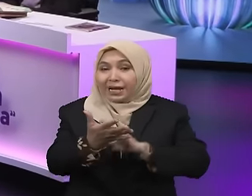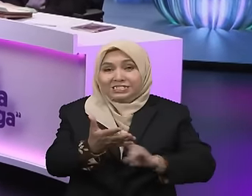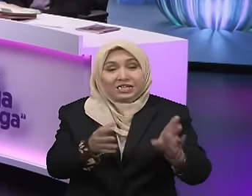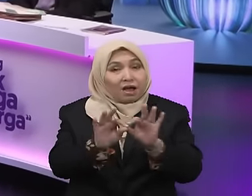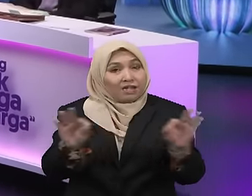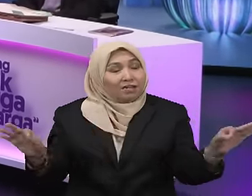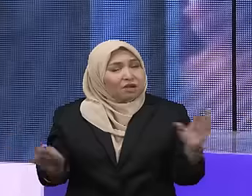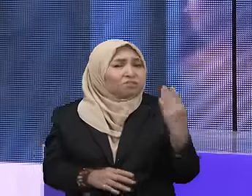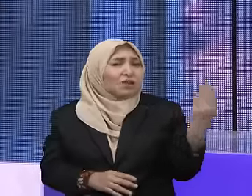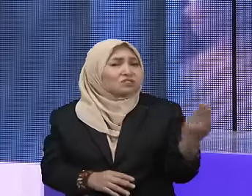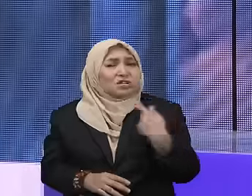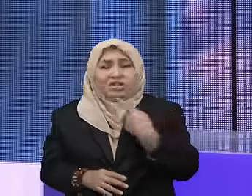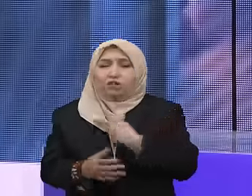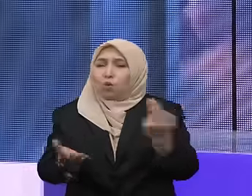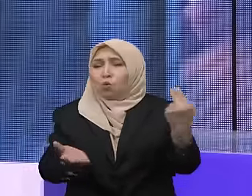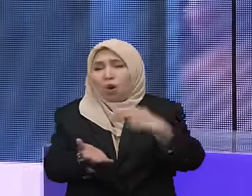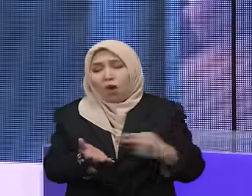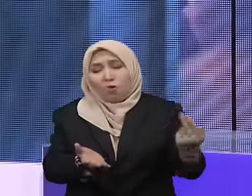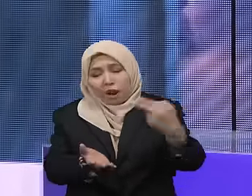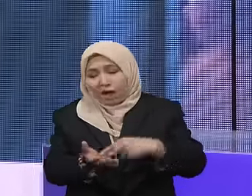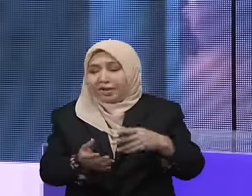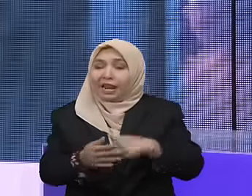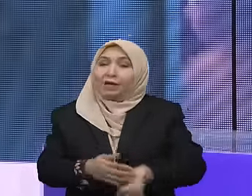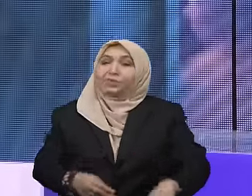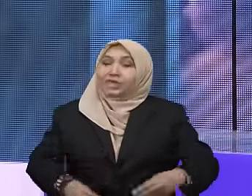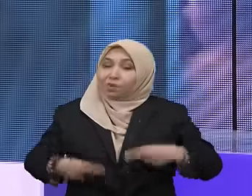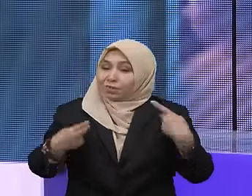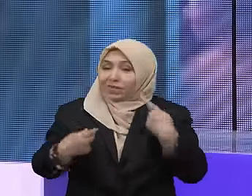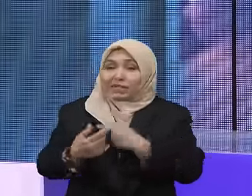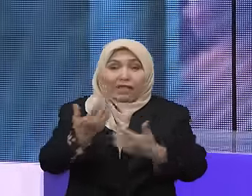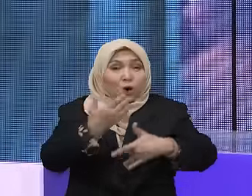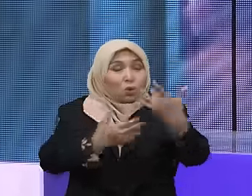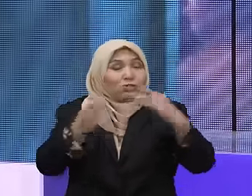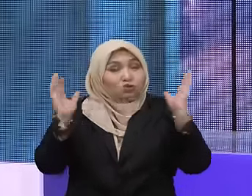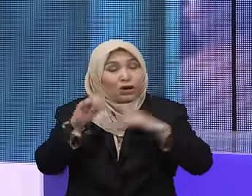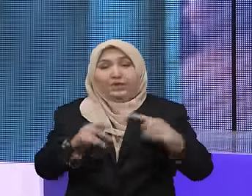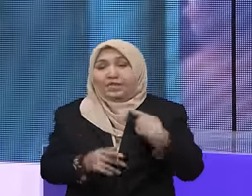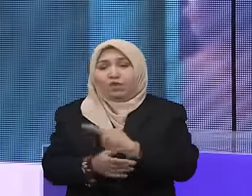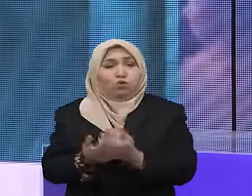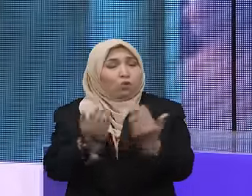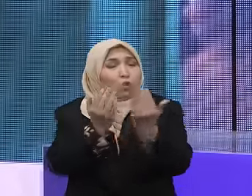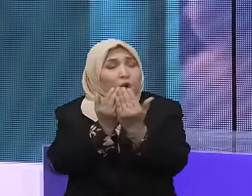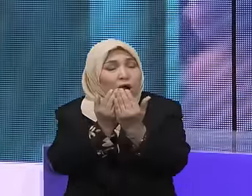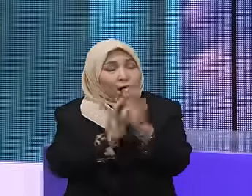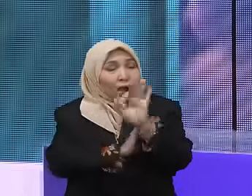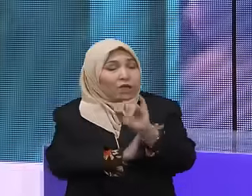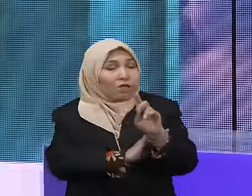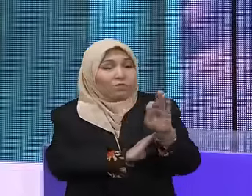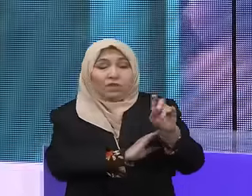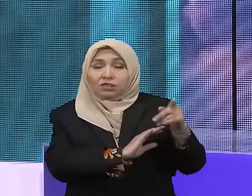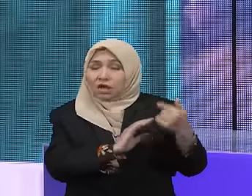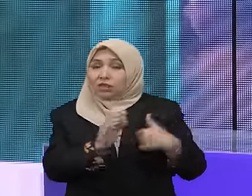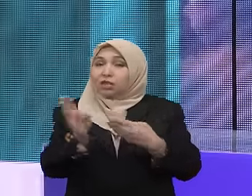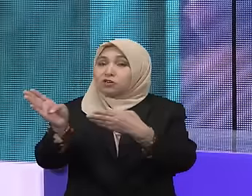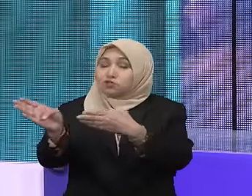Ayat yang biasa kita ulang-ulang dalam kehidupan kita seharian di awal salat kita saatnya, iaitu doa iftitah. Dan ini adalah sunnah